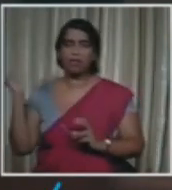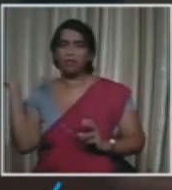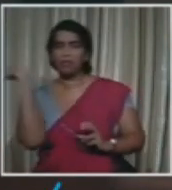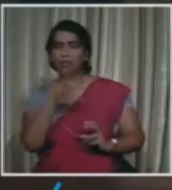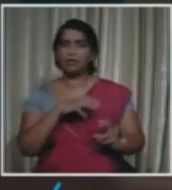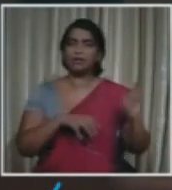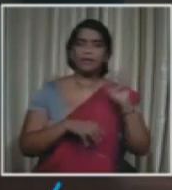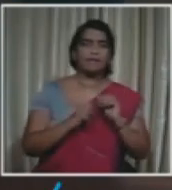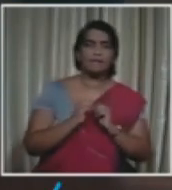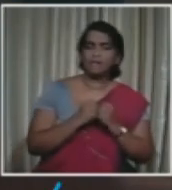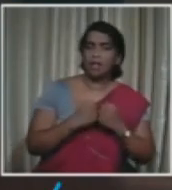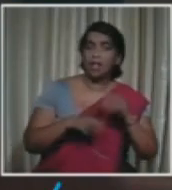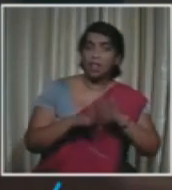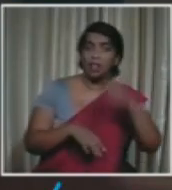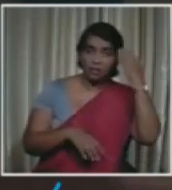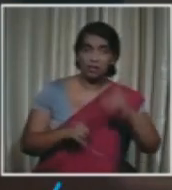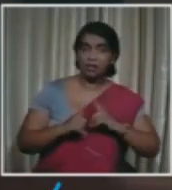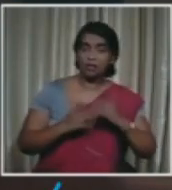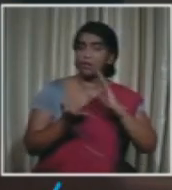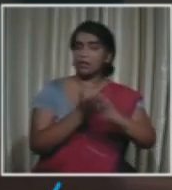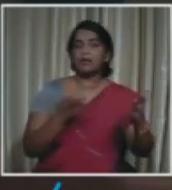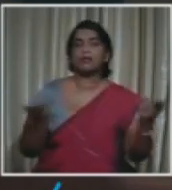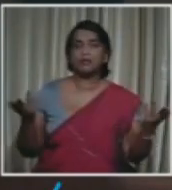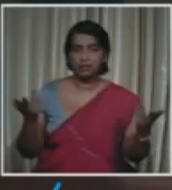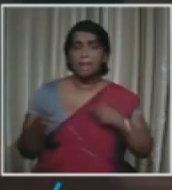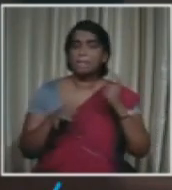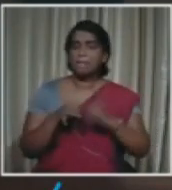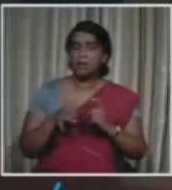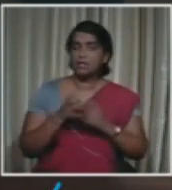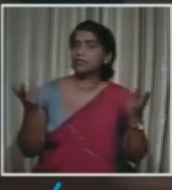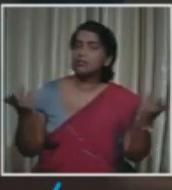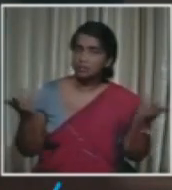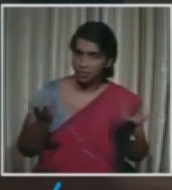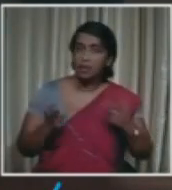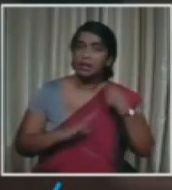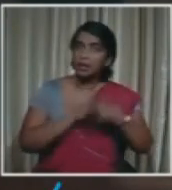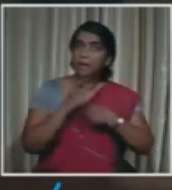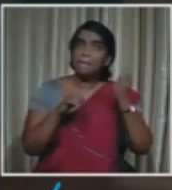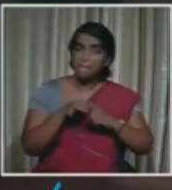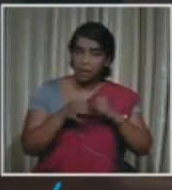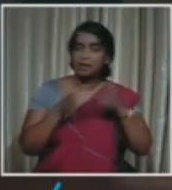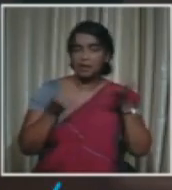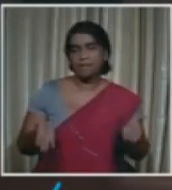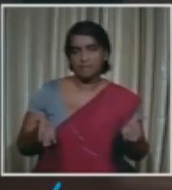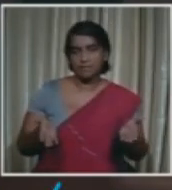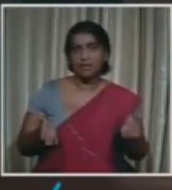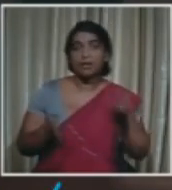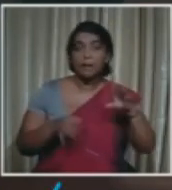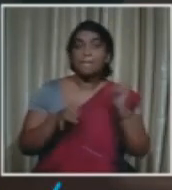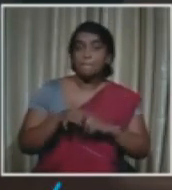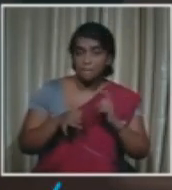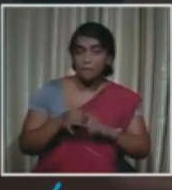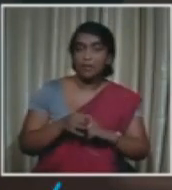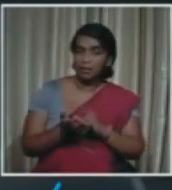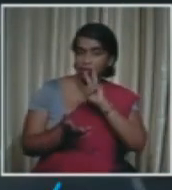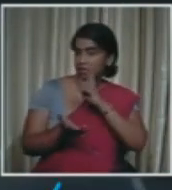පැත්තට පාස් කරා කියලා නැති වෙච්ච දරුවට සාධාරණයක් සිද්ධ වෙන්නෙත් නැහැ. මේ ප්‍රශ්නේ විසඳුමක් හම්බෙන්නෙත් නැහැ. රටේ ප්‍රශ්නයක් තියෙනවා කරු කතානායකතුමනි. ඒ ප්‍රශ්නේ අපි අවුලල